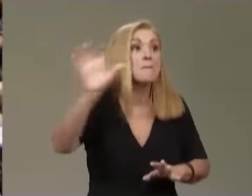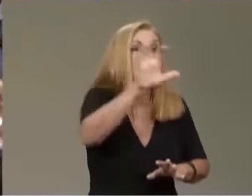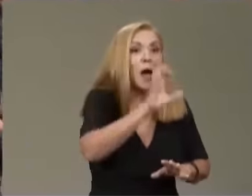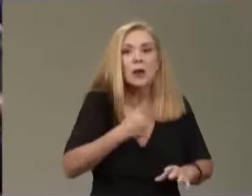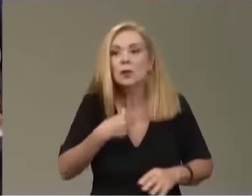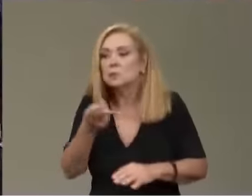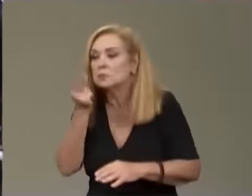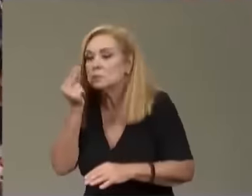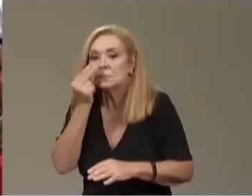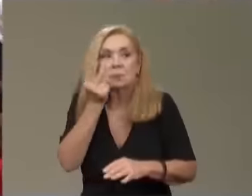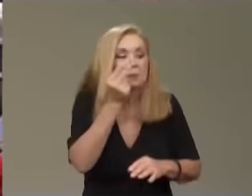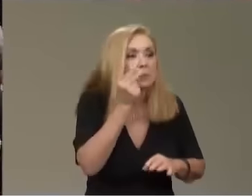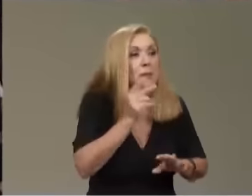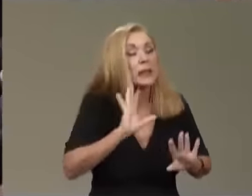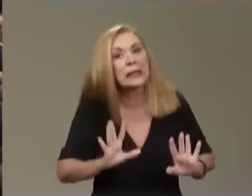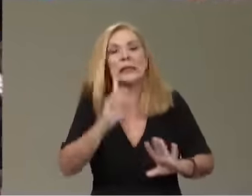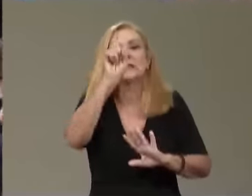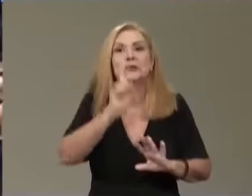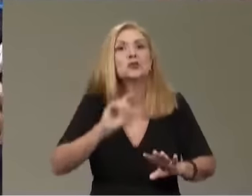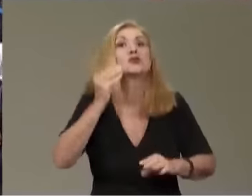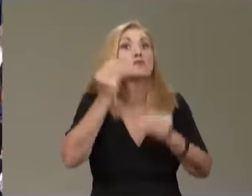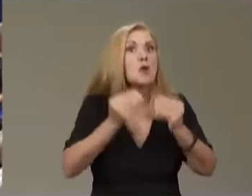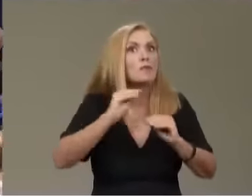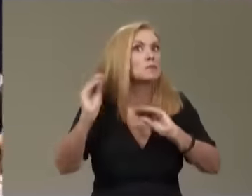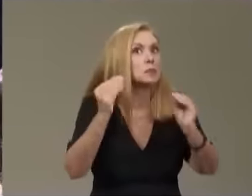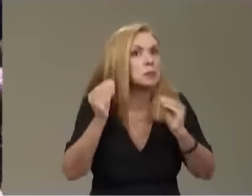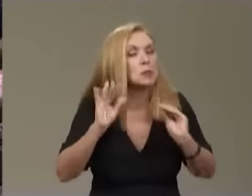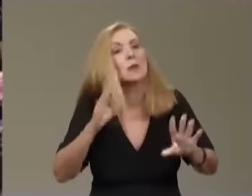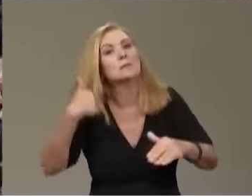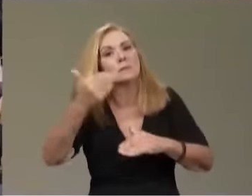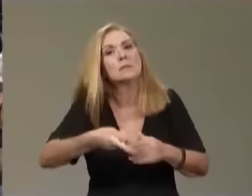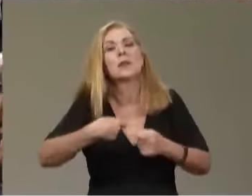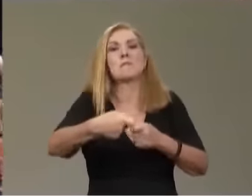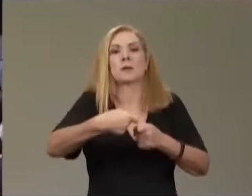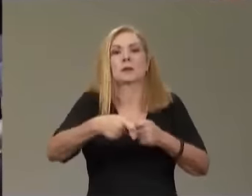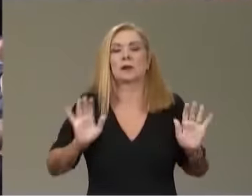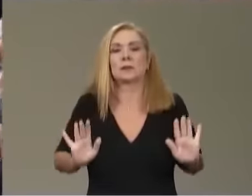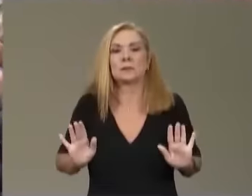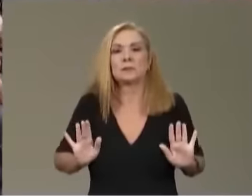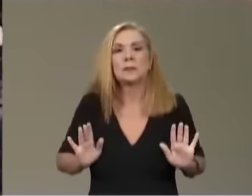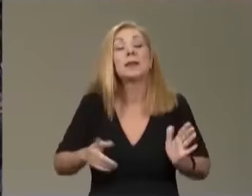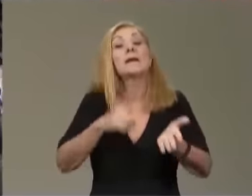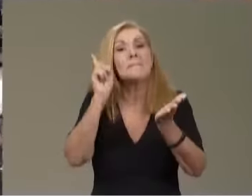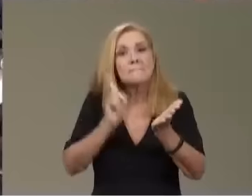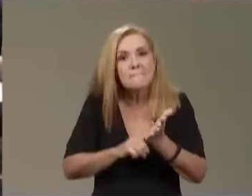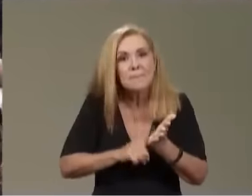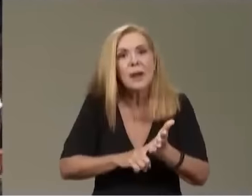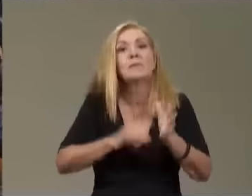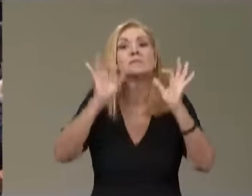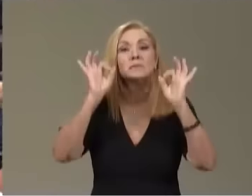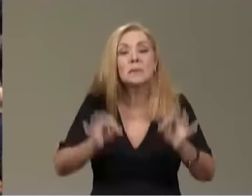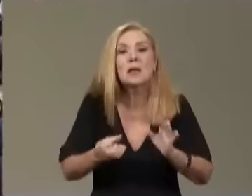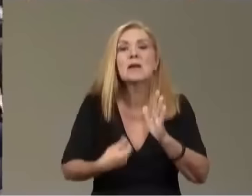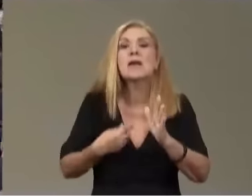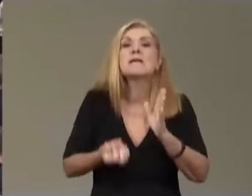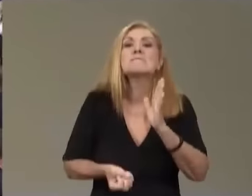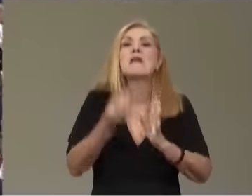μπορεί να έχουμε ανάλογο πρόβλημα. Είναι καιρός, άλλωστε, να ισχύσει μια νέα